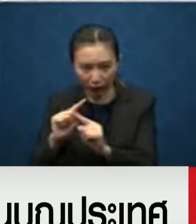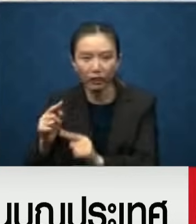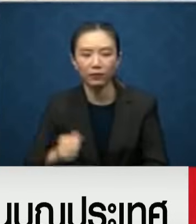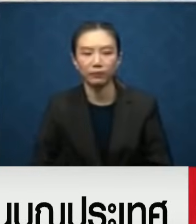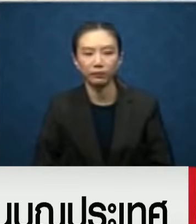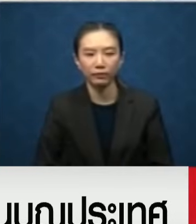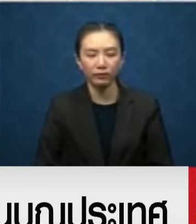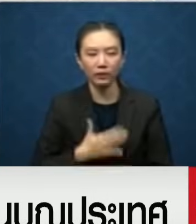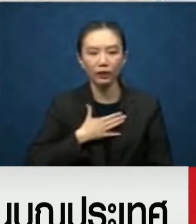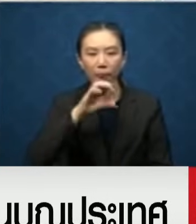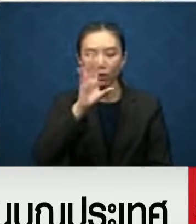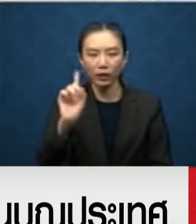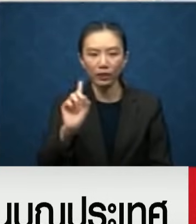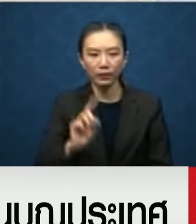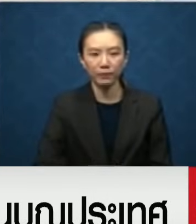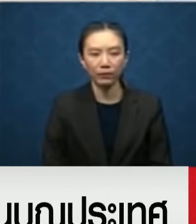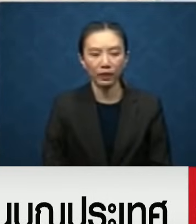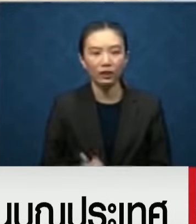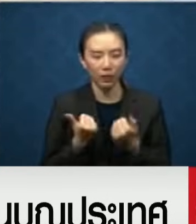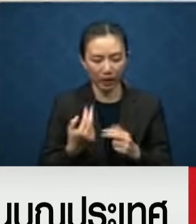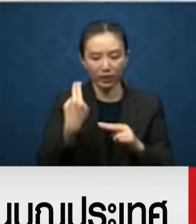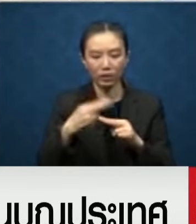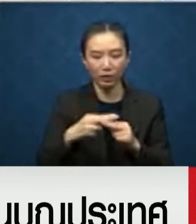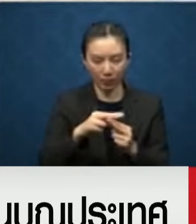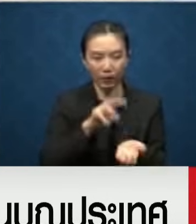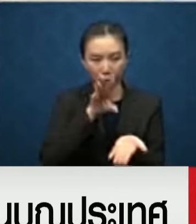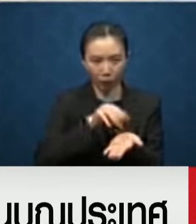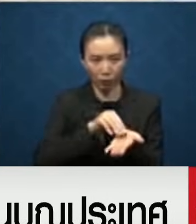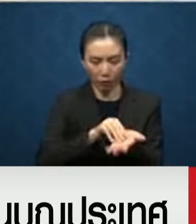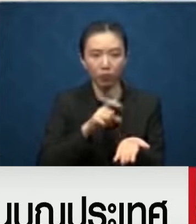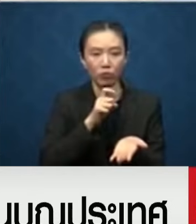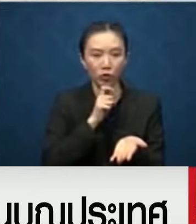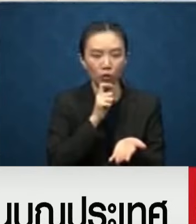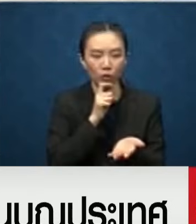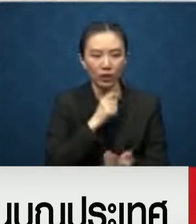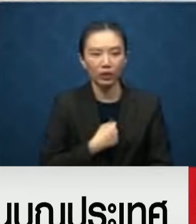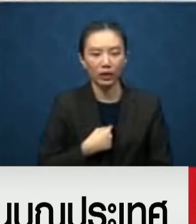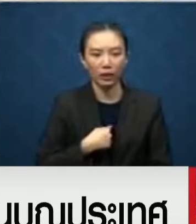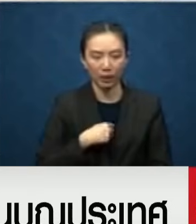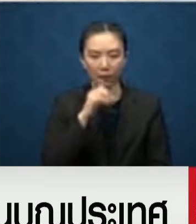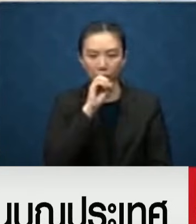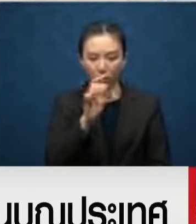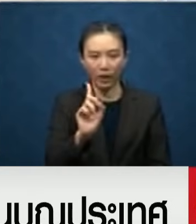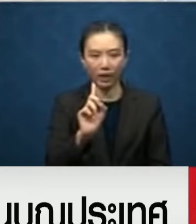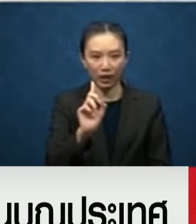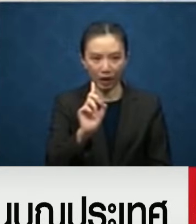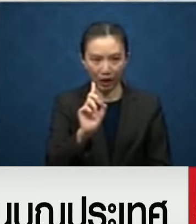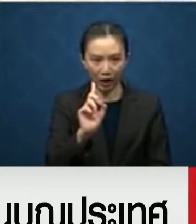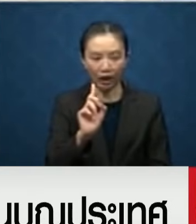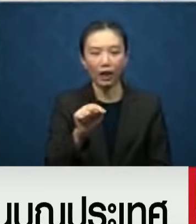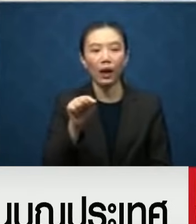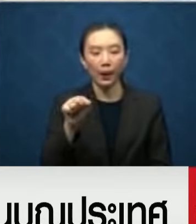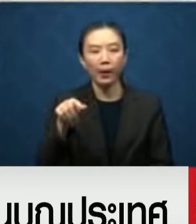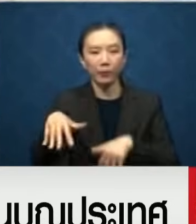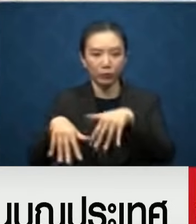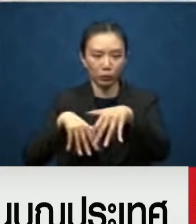เปล่าชาดาบอกว่าเอาเป็นว่าผมไม่ทำแบบไฟไหม้ฟางและหวือหวาประเภทไปค้นบ้านนู้นบ้านนี้มัน